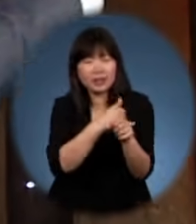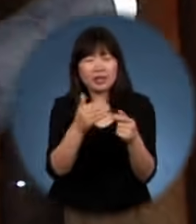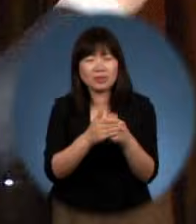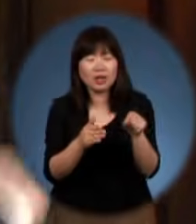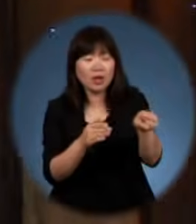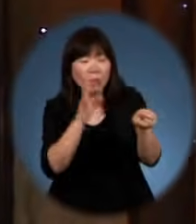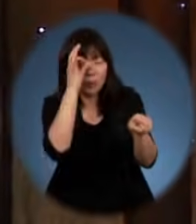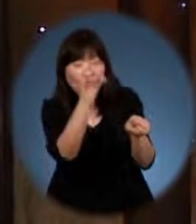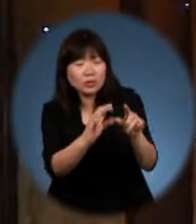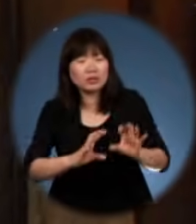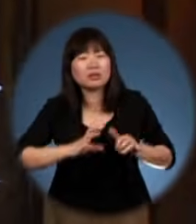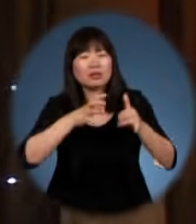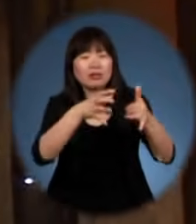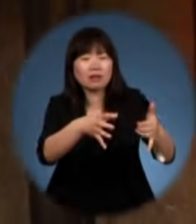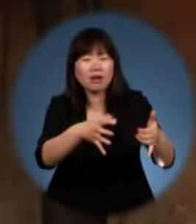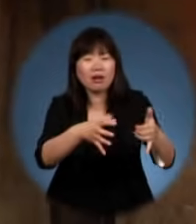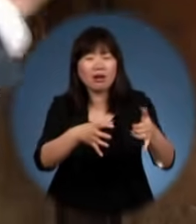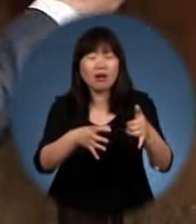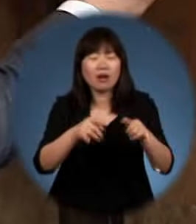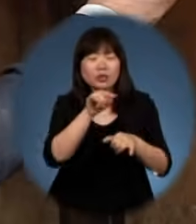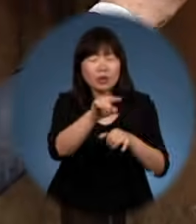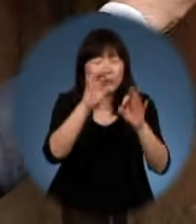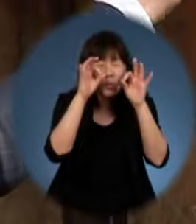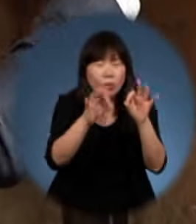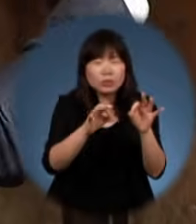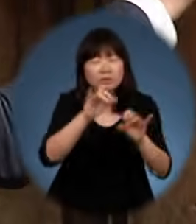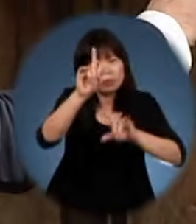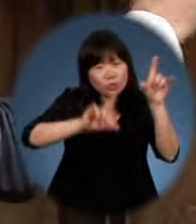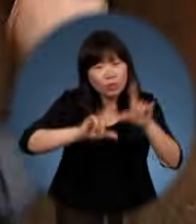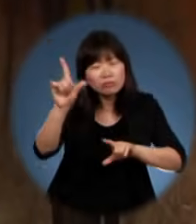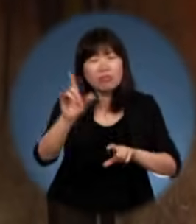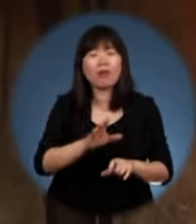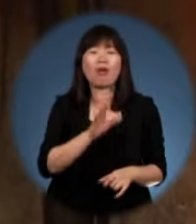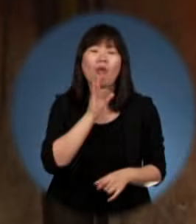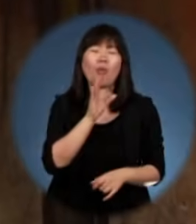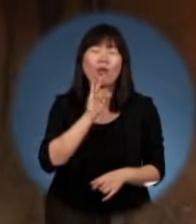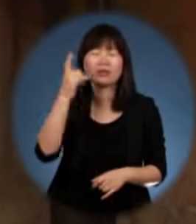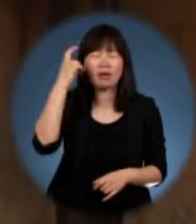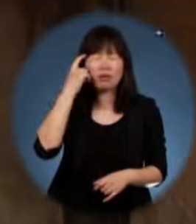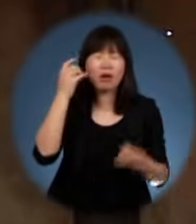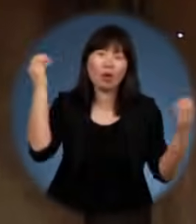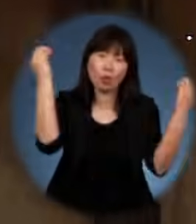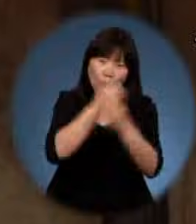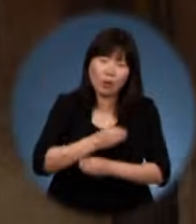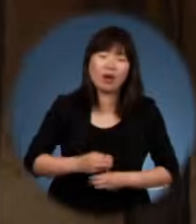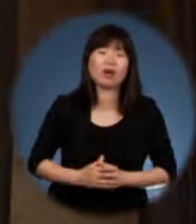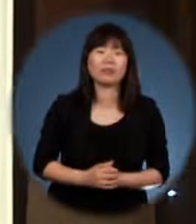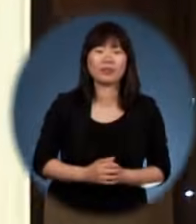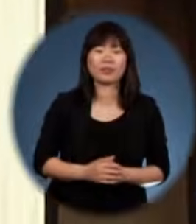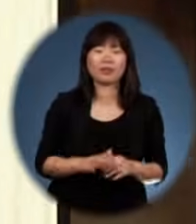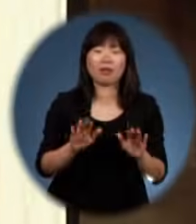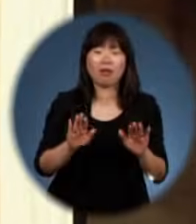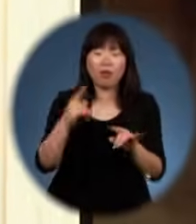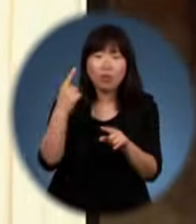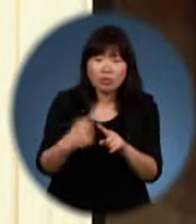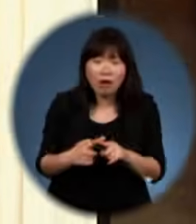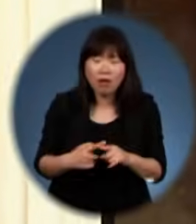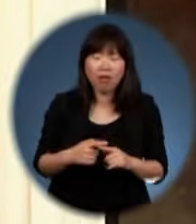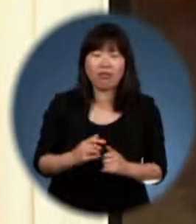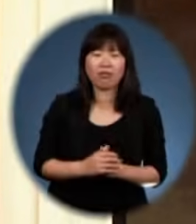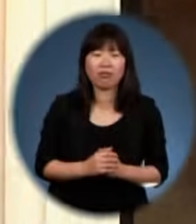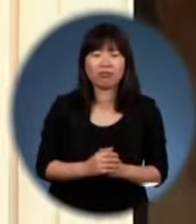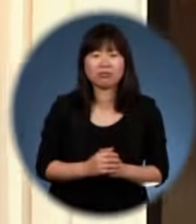보이는 세상이 여기 보이는 환영이 진짜 줄 알았다는 것입니다 자 그러다가